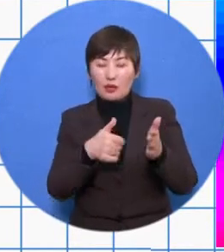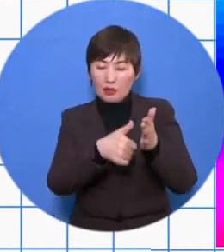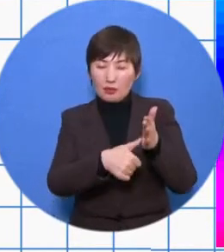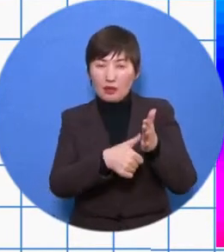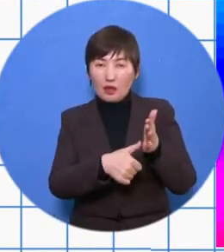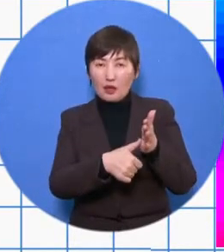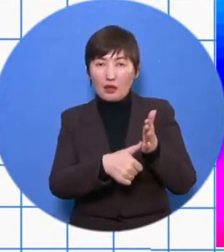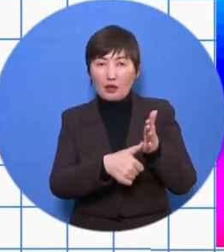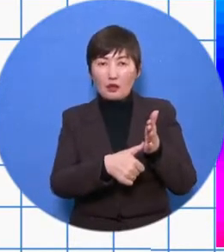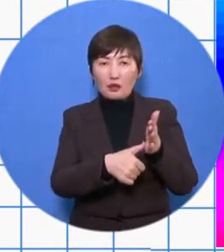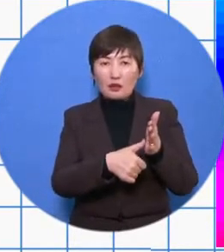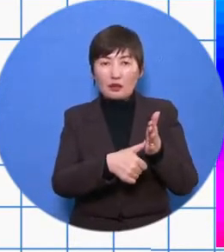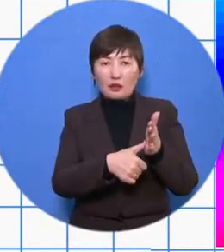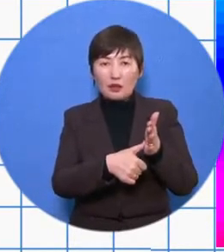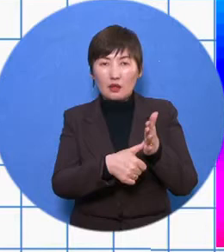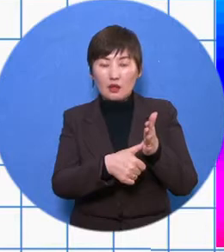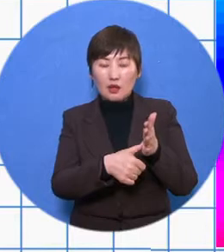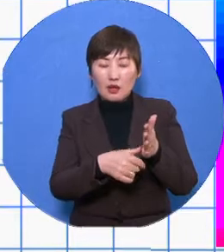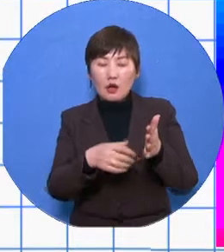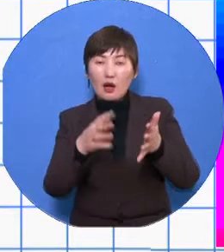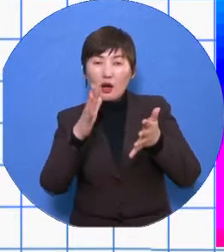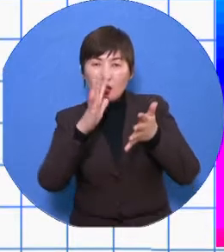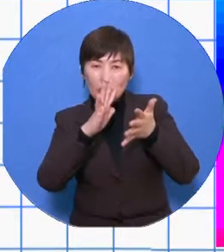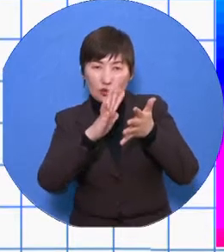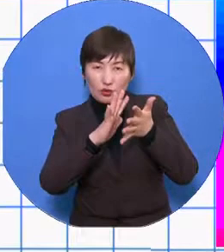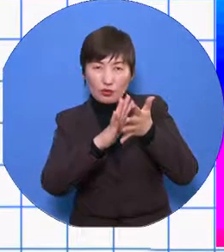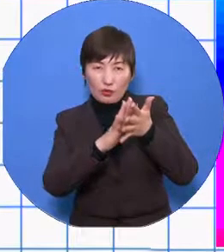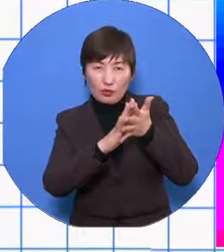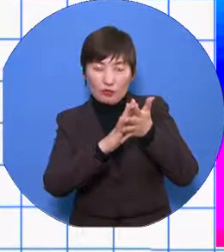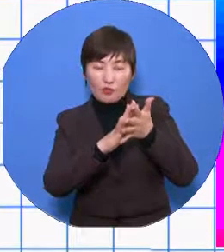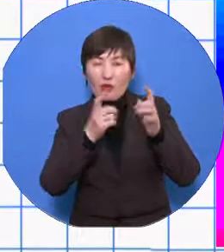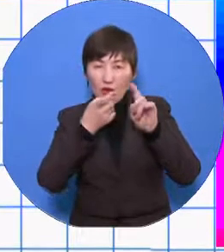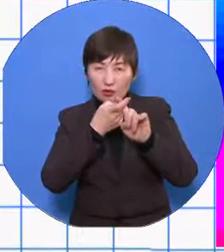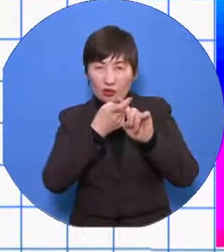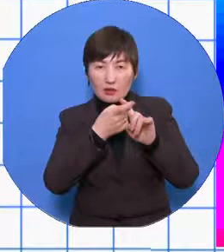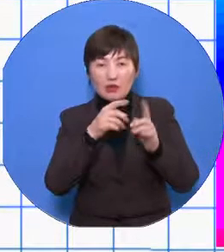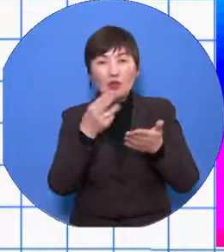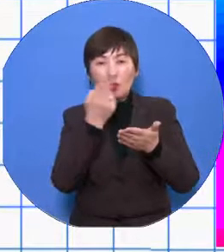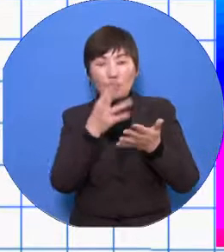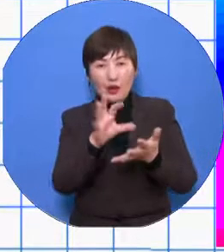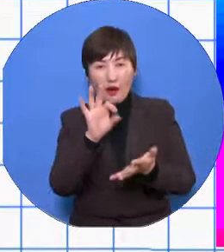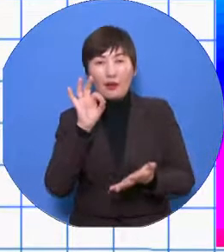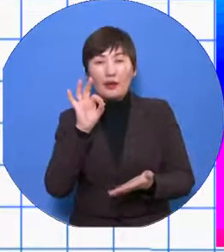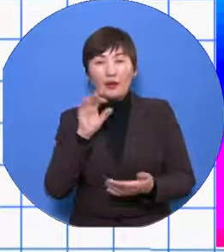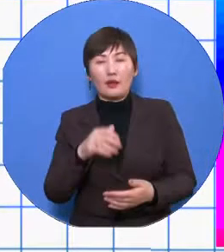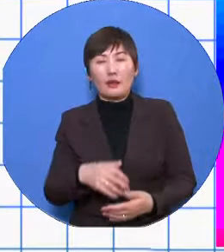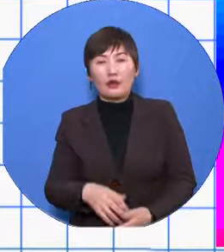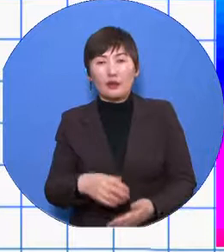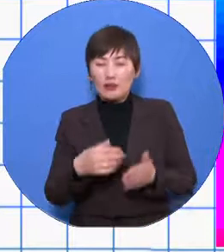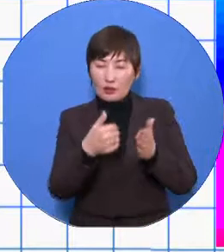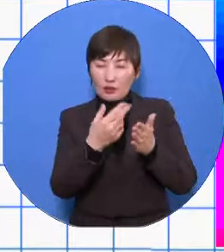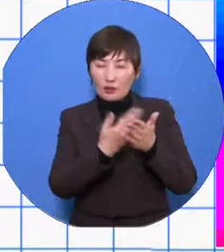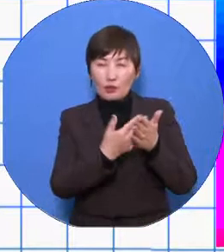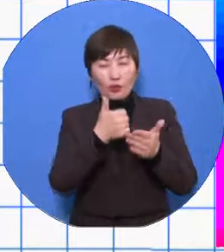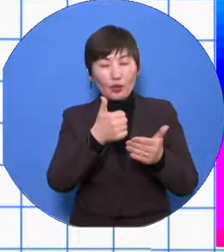дэвтрийнхаа шугамны огтлцсон цэг дээр байхаар тааруул зураарай. Тэгвэл зурагч нь их цэвэрхэн болно.